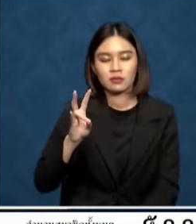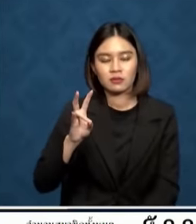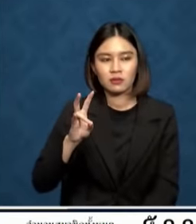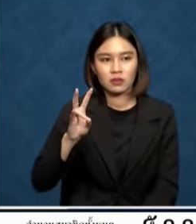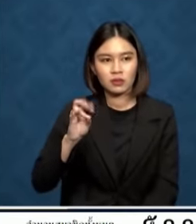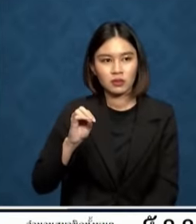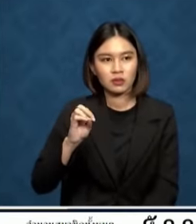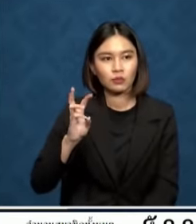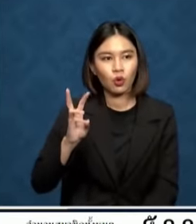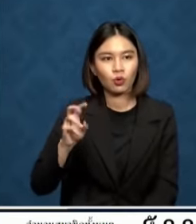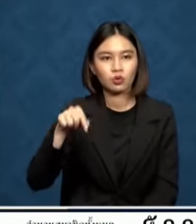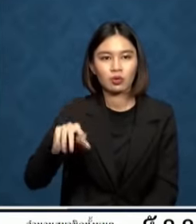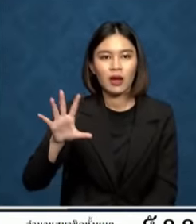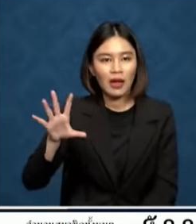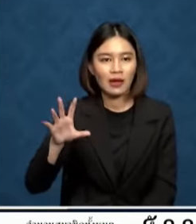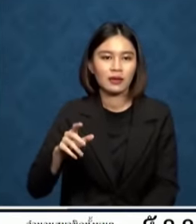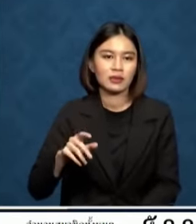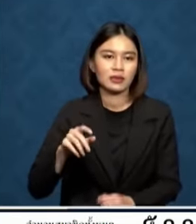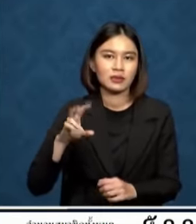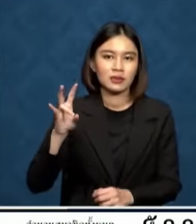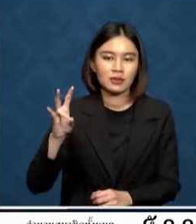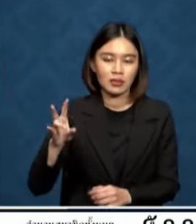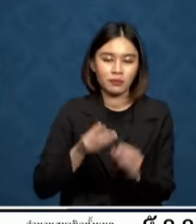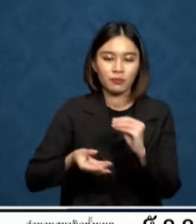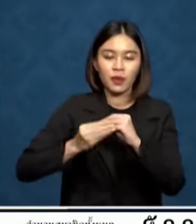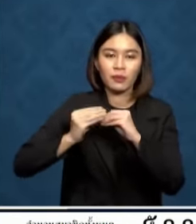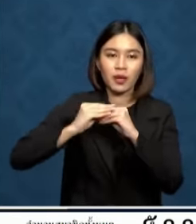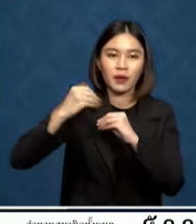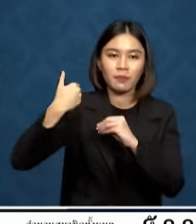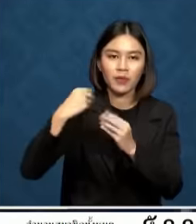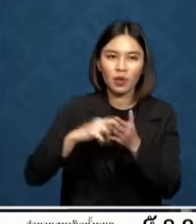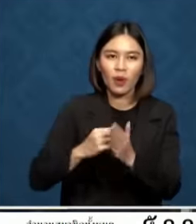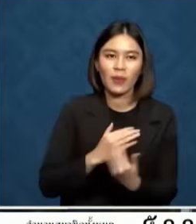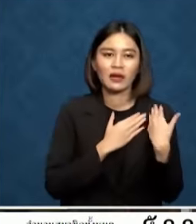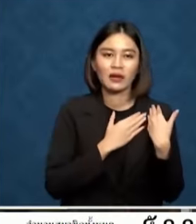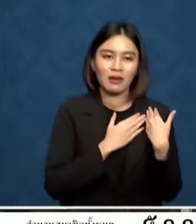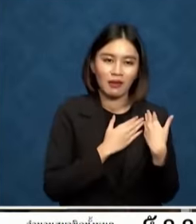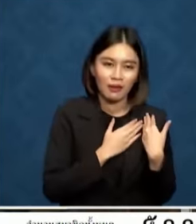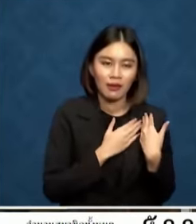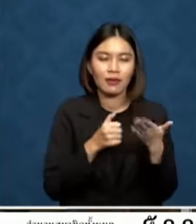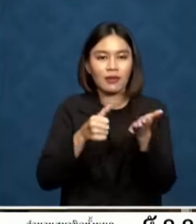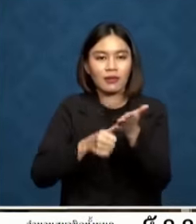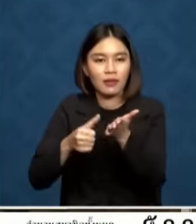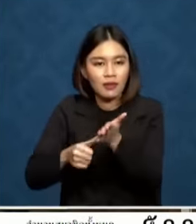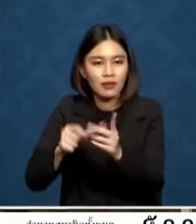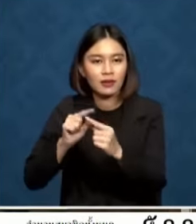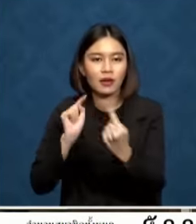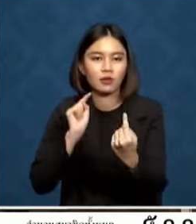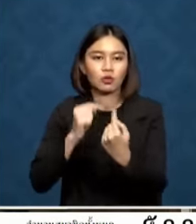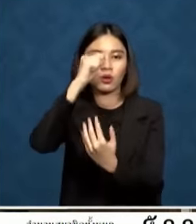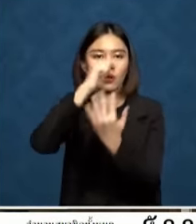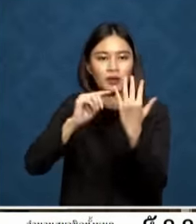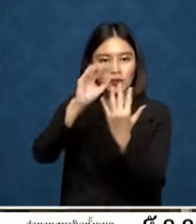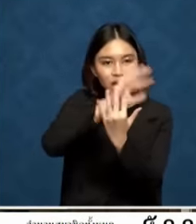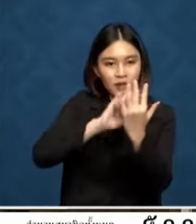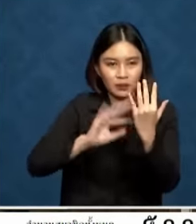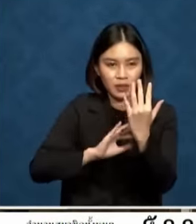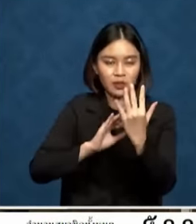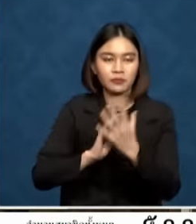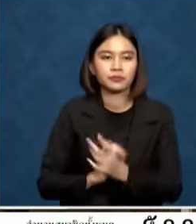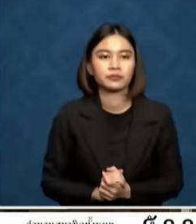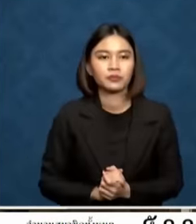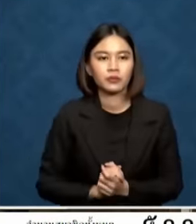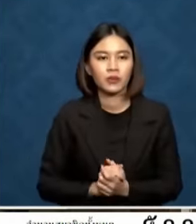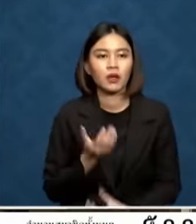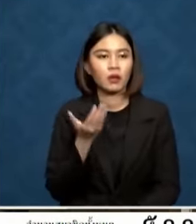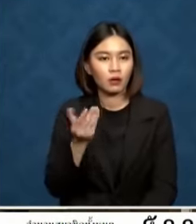7ก็สูงขึ้นไปเรื่อยๆนี่ก็คือภาระที่จะเกิดกับประเทศซึ่งต้อง